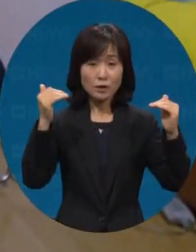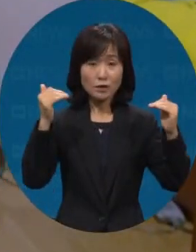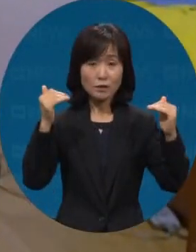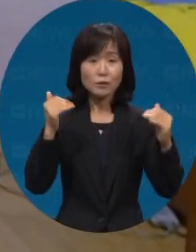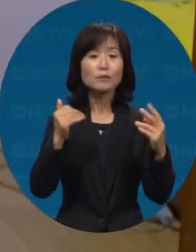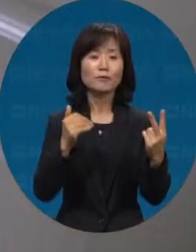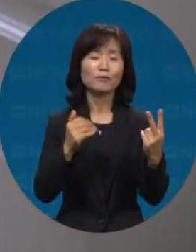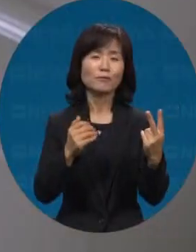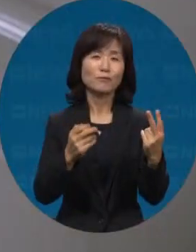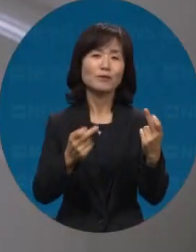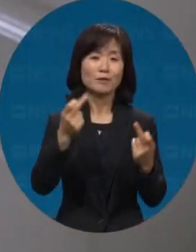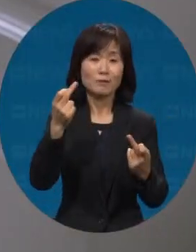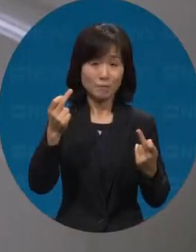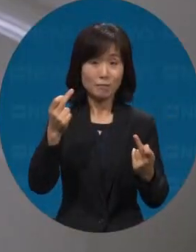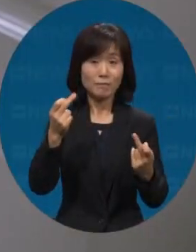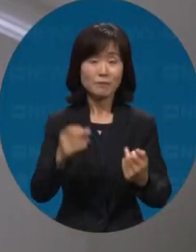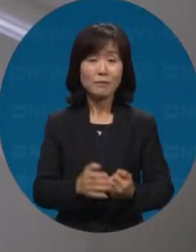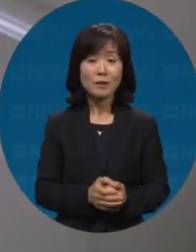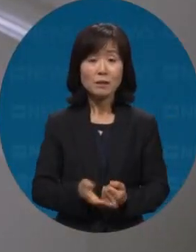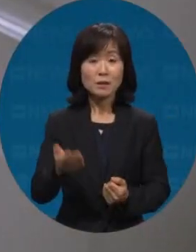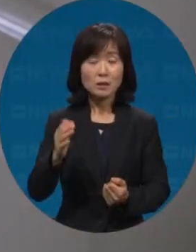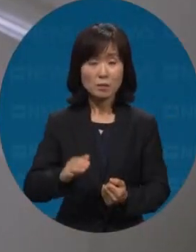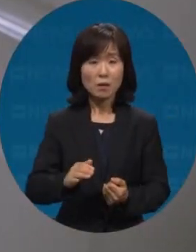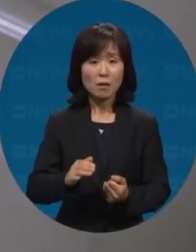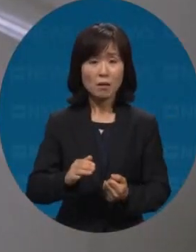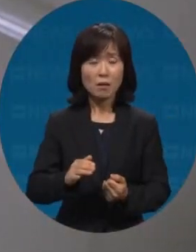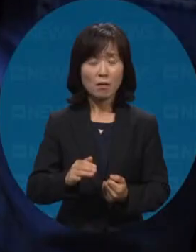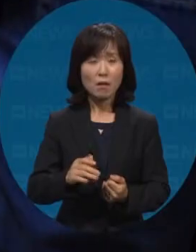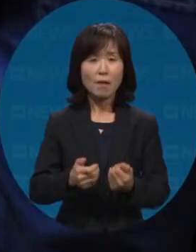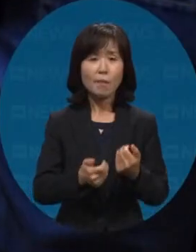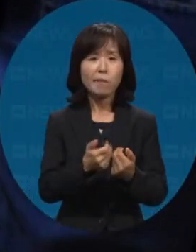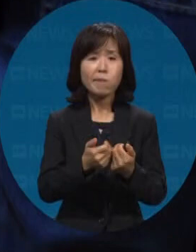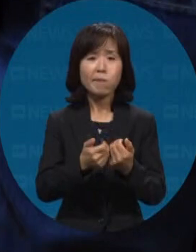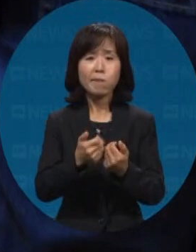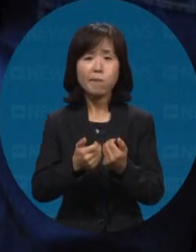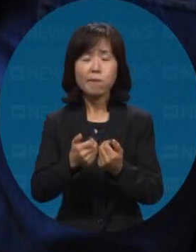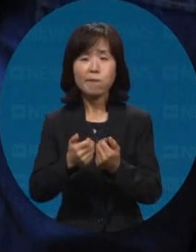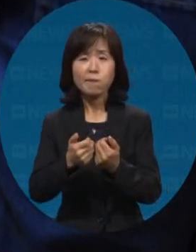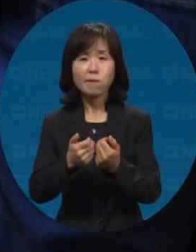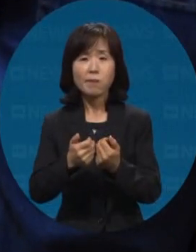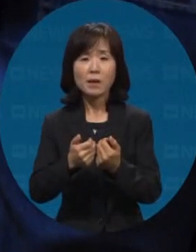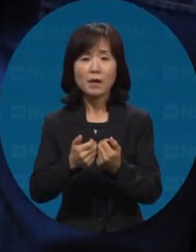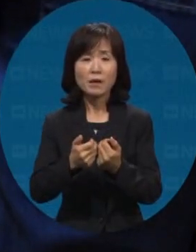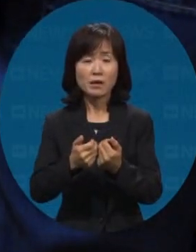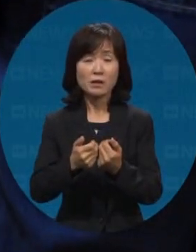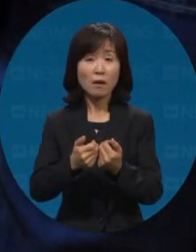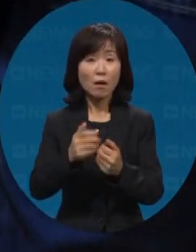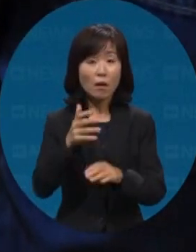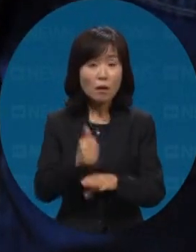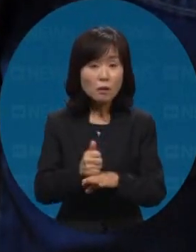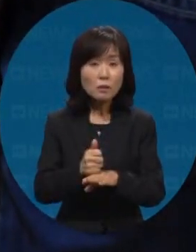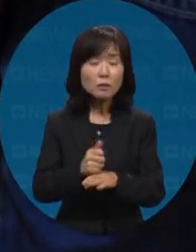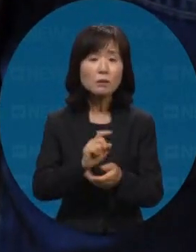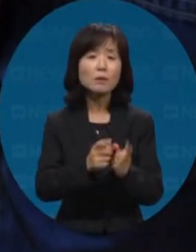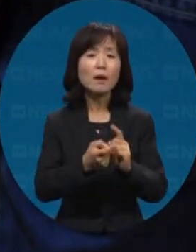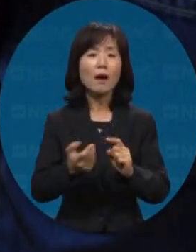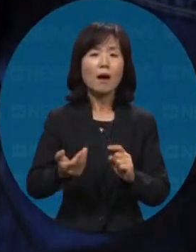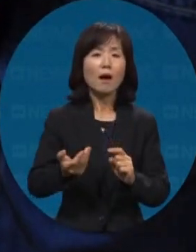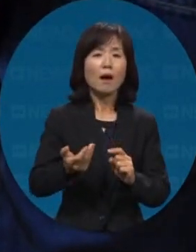형제. 하지만 조금씩 자리를 넓혀온 가족 사이의 균열은 여지없이 서로를 아프게